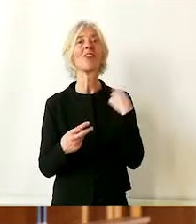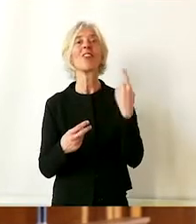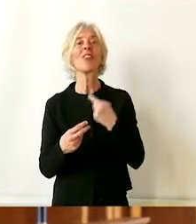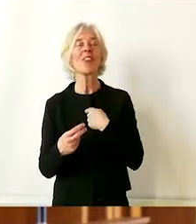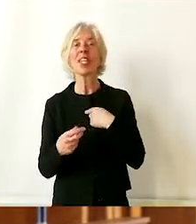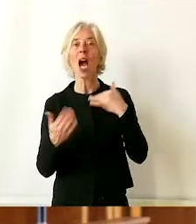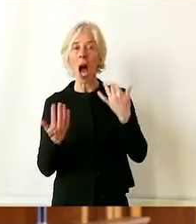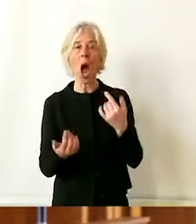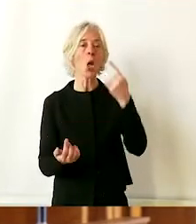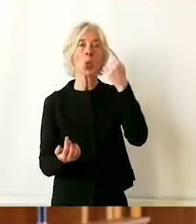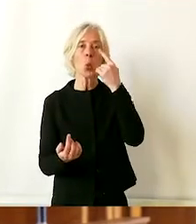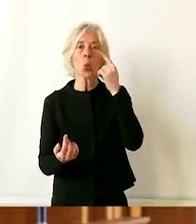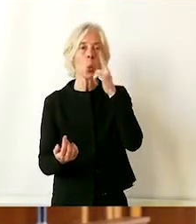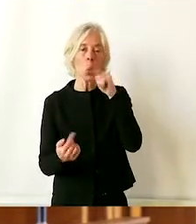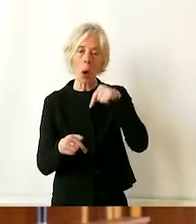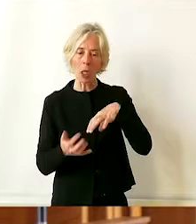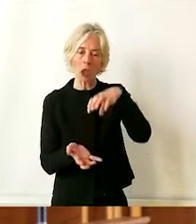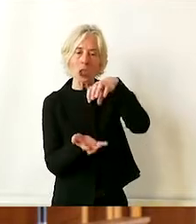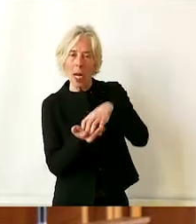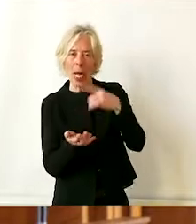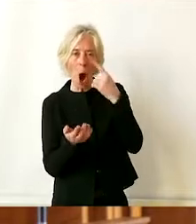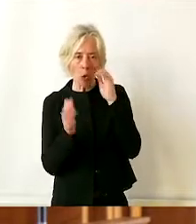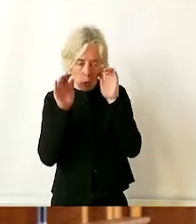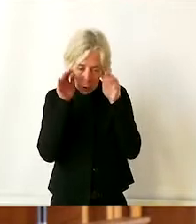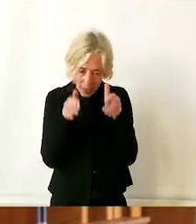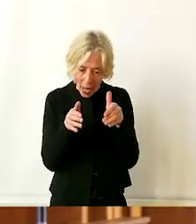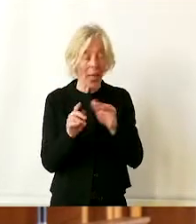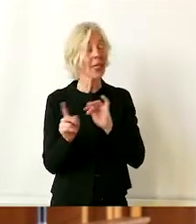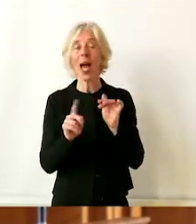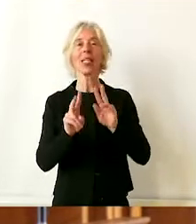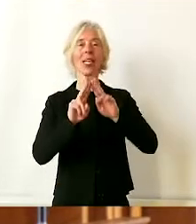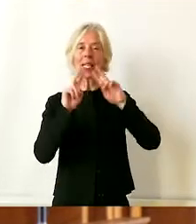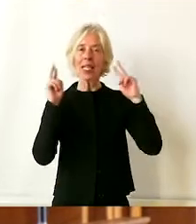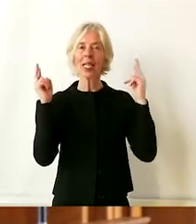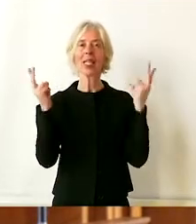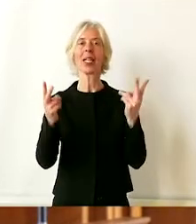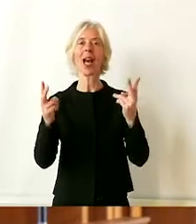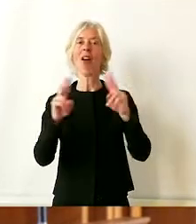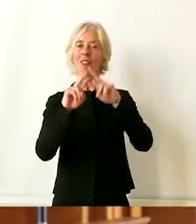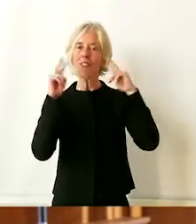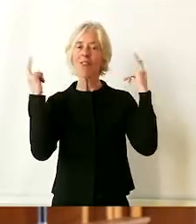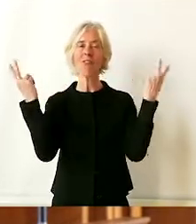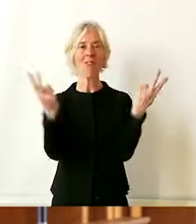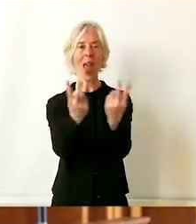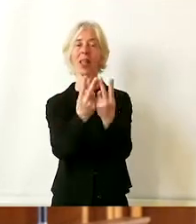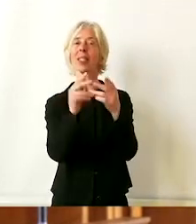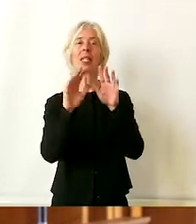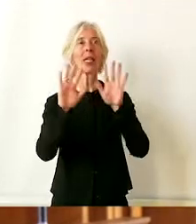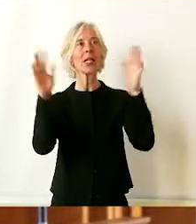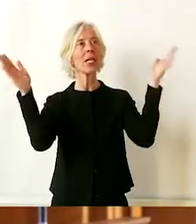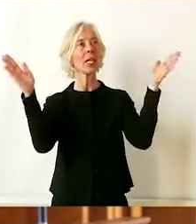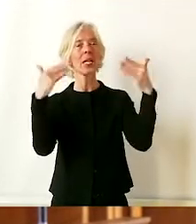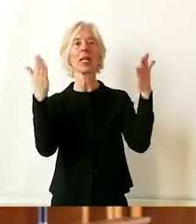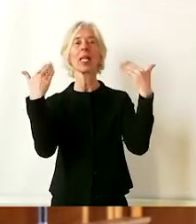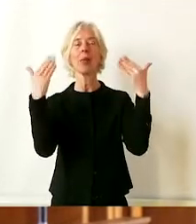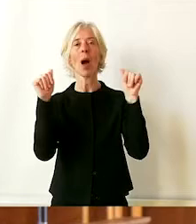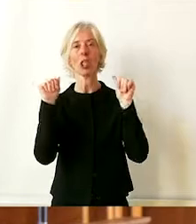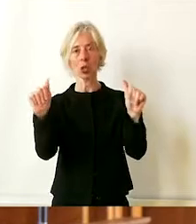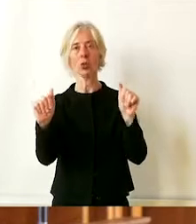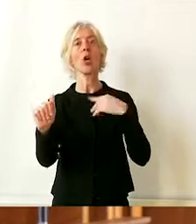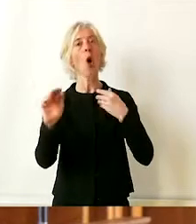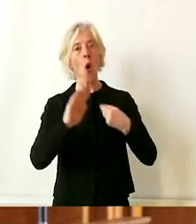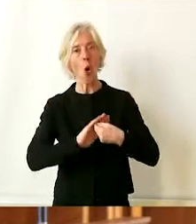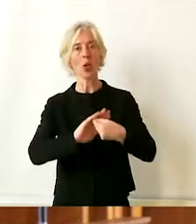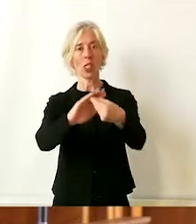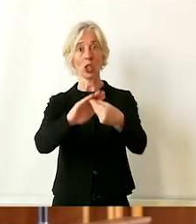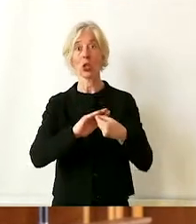lokal, sondern weltweit Klimaschutz zu unterstützen, indem man effiziente Anlagen liefert oder eben auch